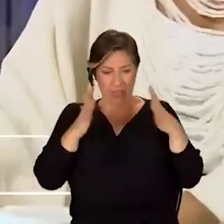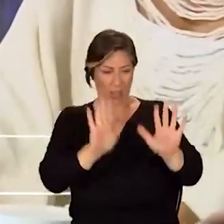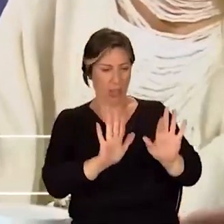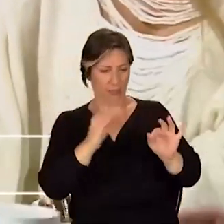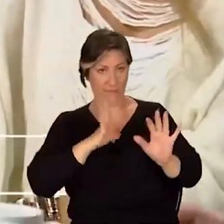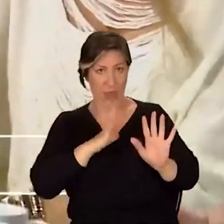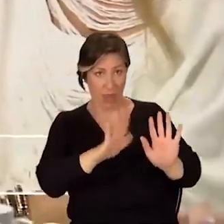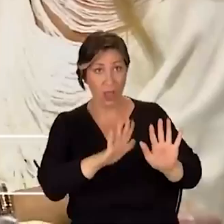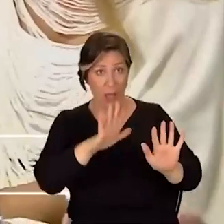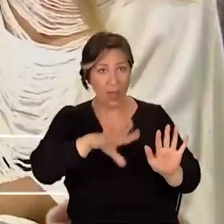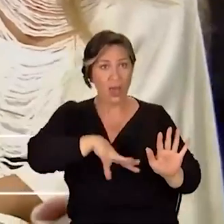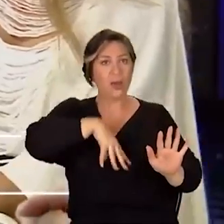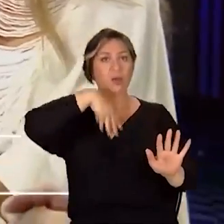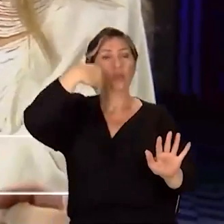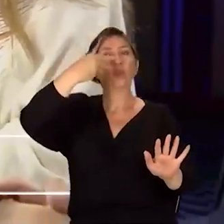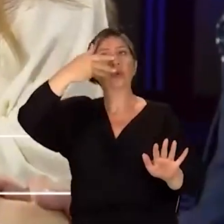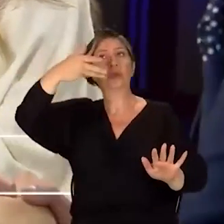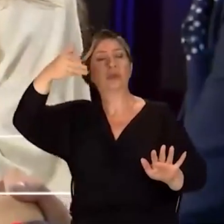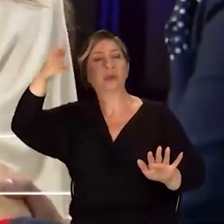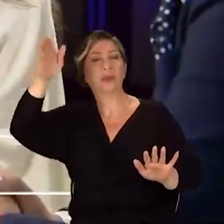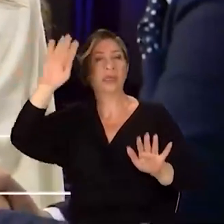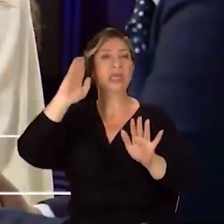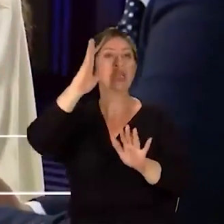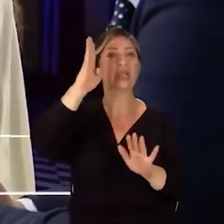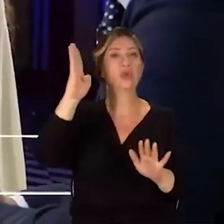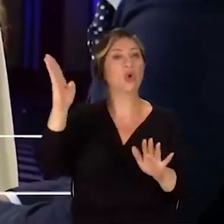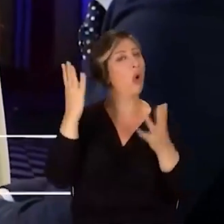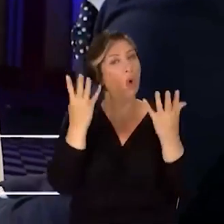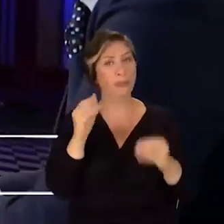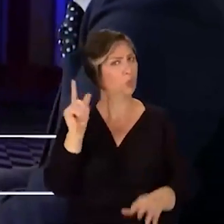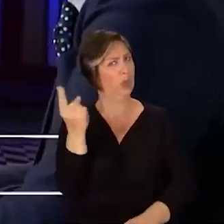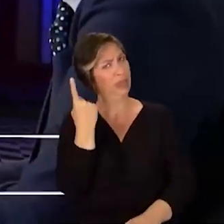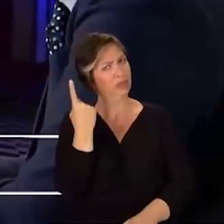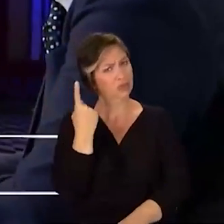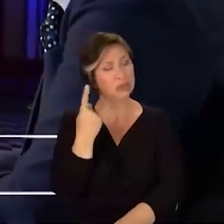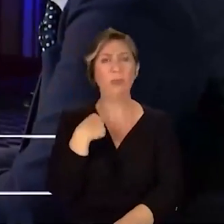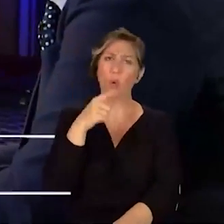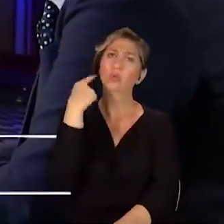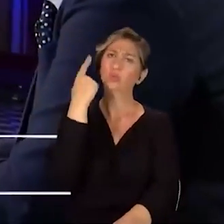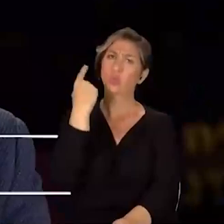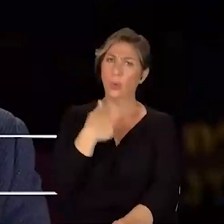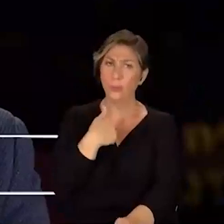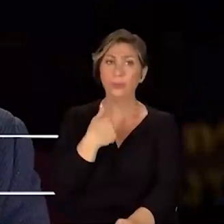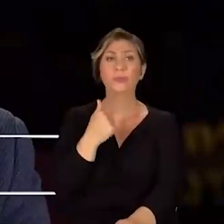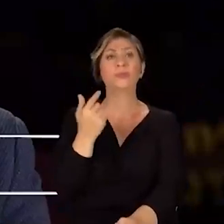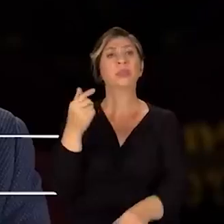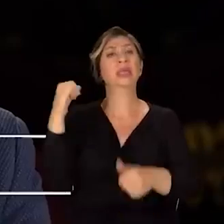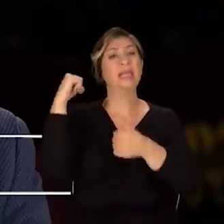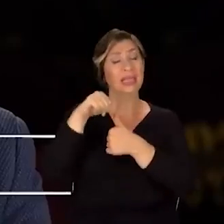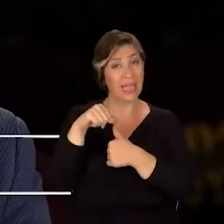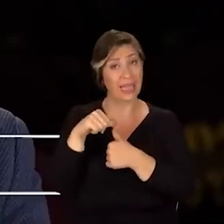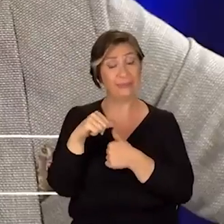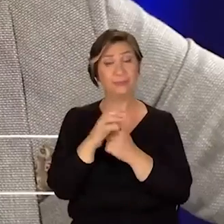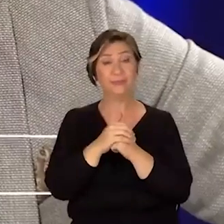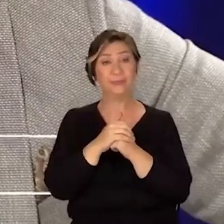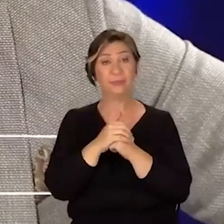ama astral seyahate veyahut da paralel evrenlere doğru gidiyordu. Yani çok ilginç tabii. Bu şey ilginç. Yine